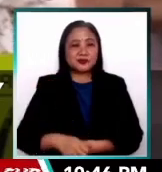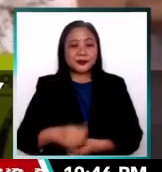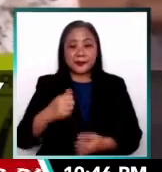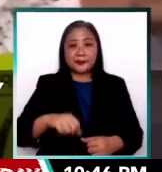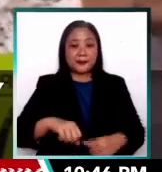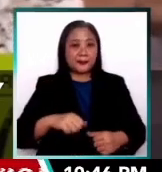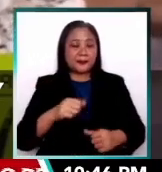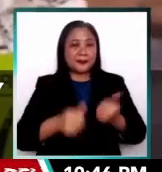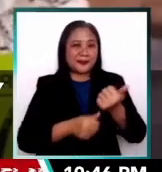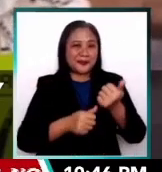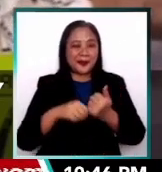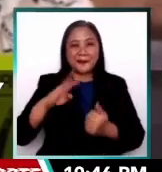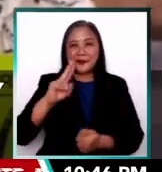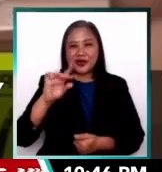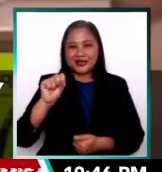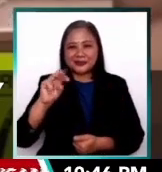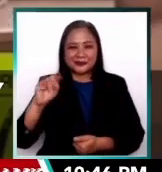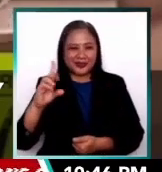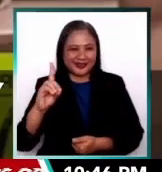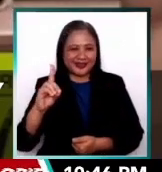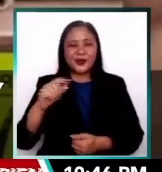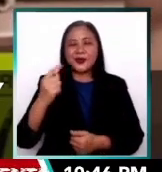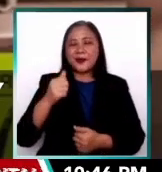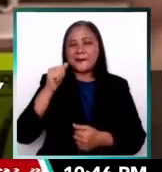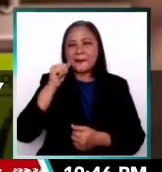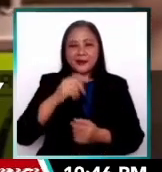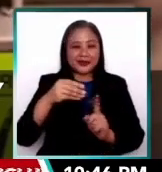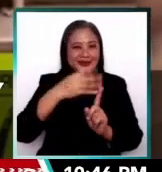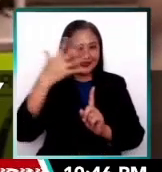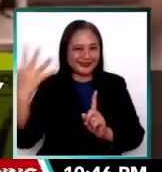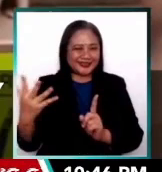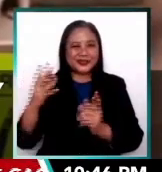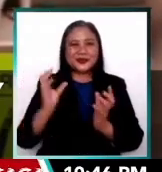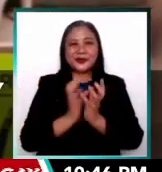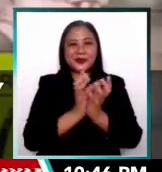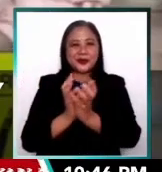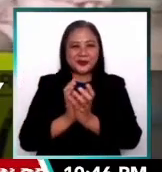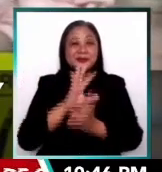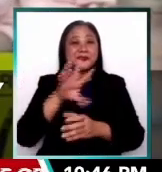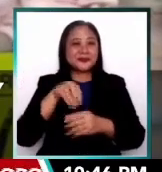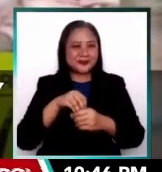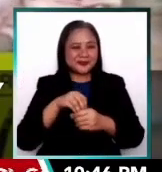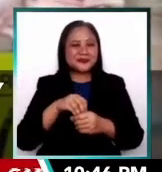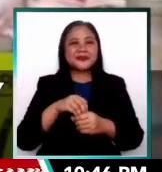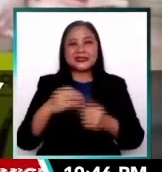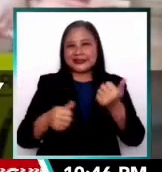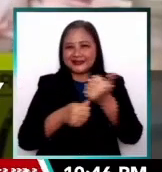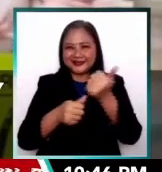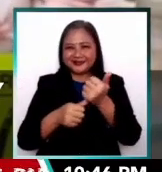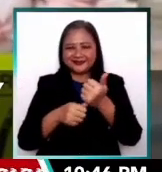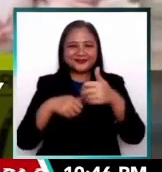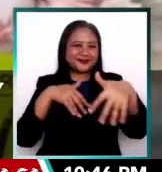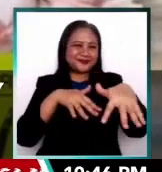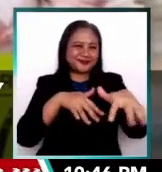mga kaibigan nilang miyembro ng LGBTQIA+ community ang nagsilbi nilang abay.